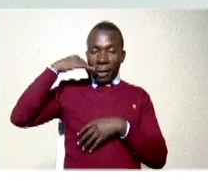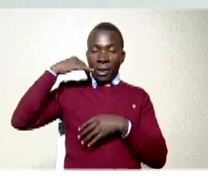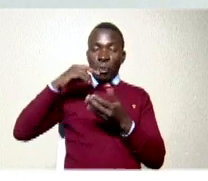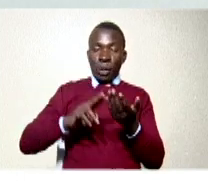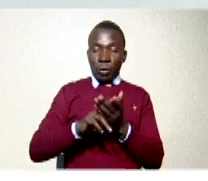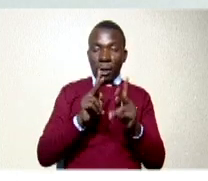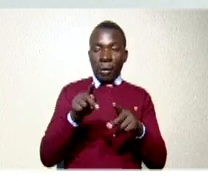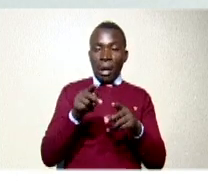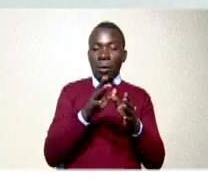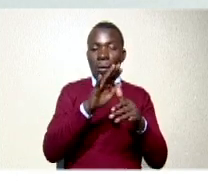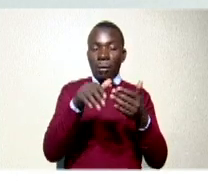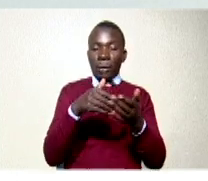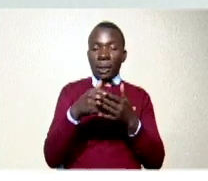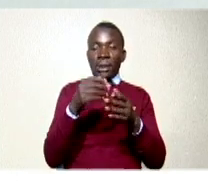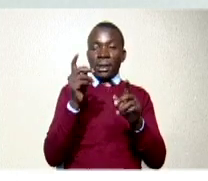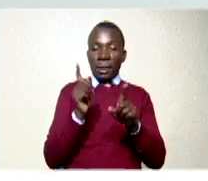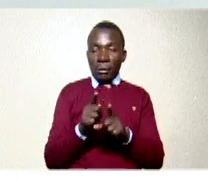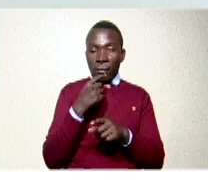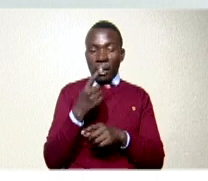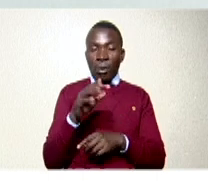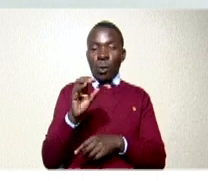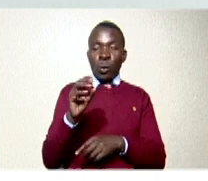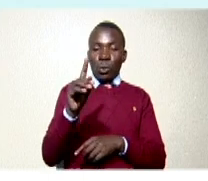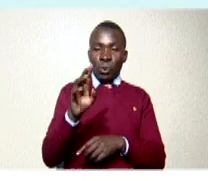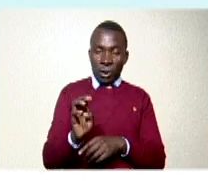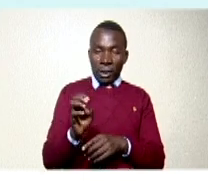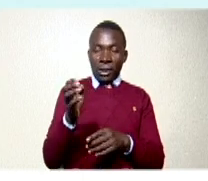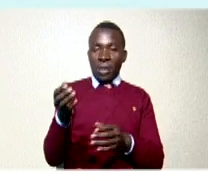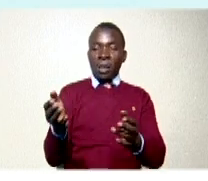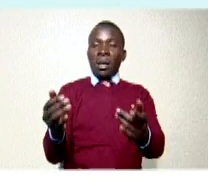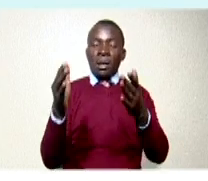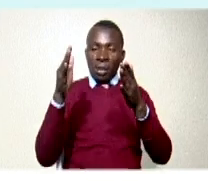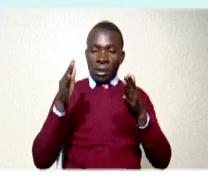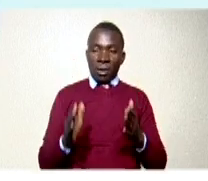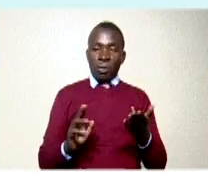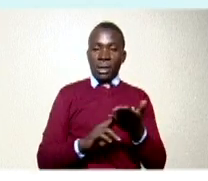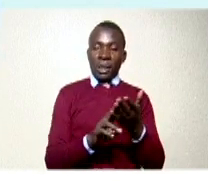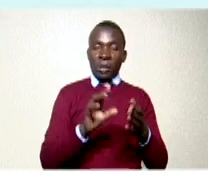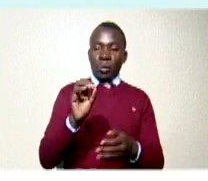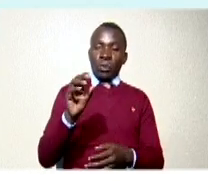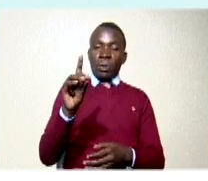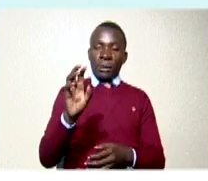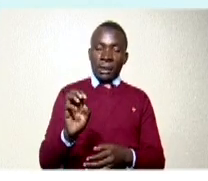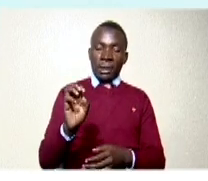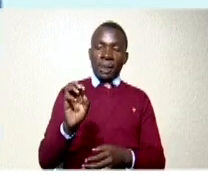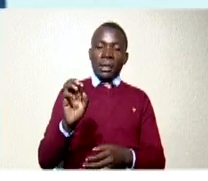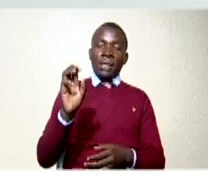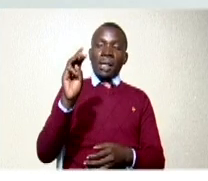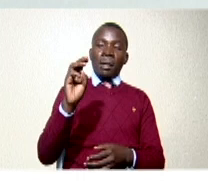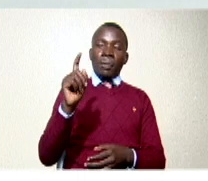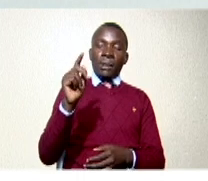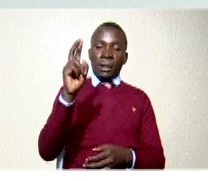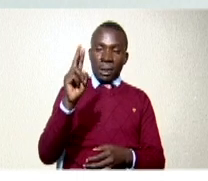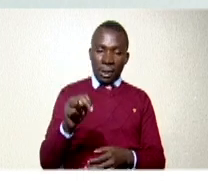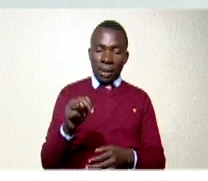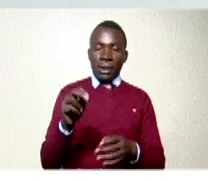izo twavugaga merchant codes uri umukiriya wa MTN urakoresha kuri merchant code ya MTN niwe wenyine wayikoresha na Airtel nayo